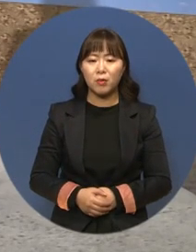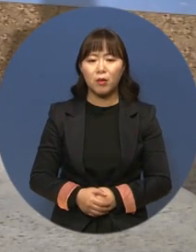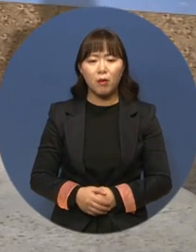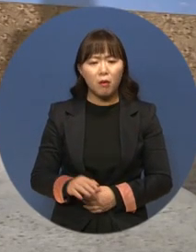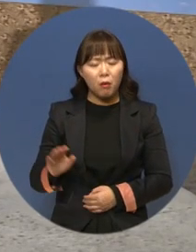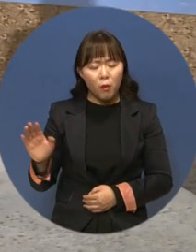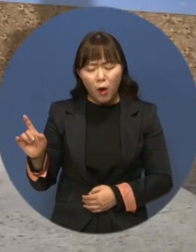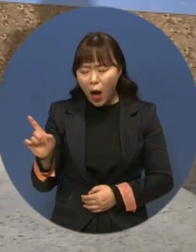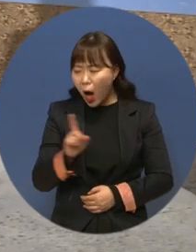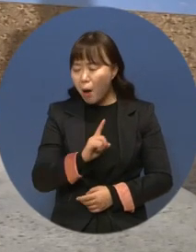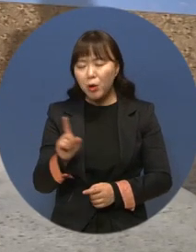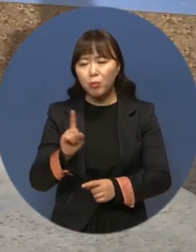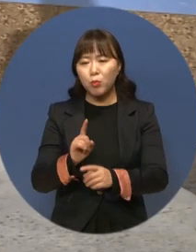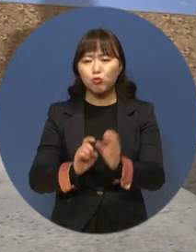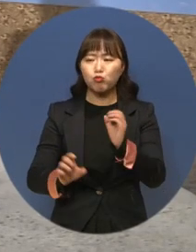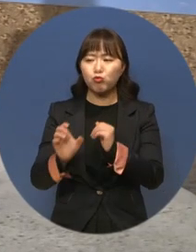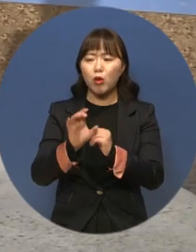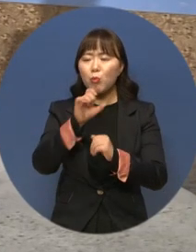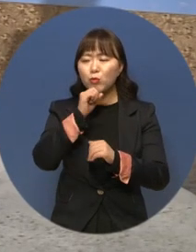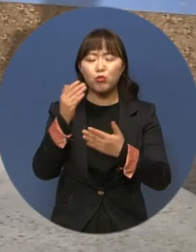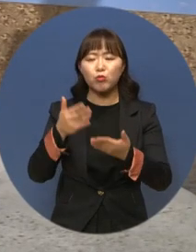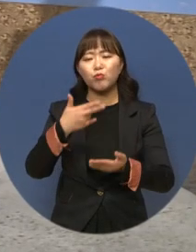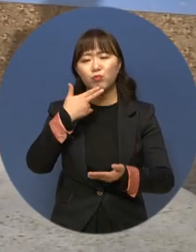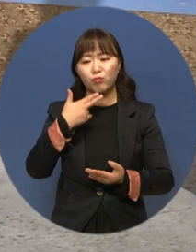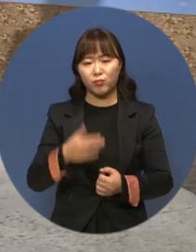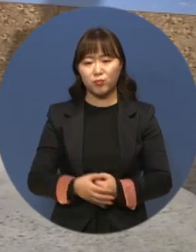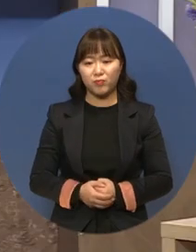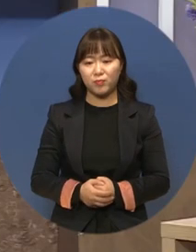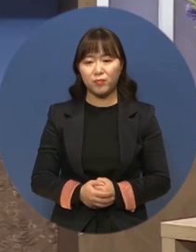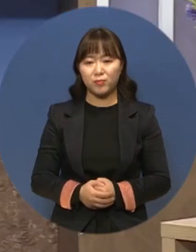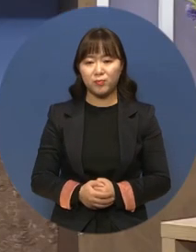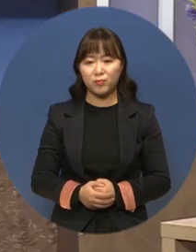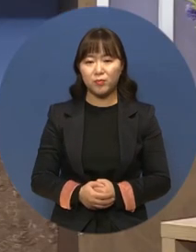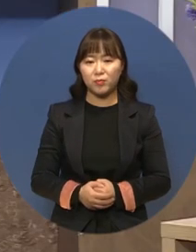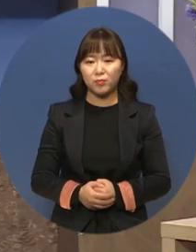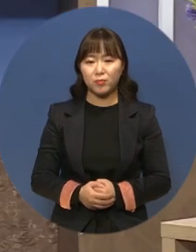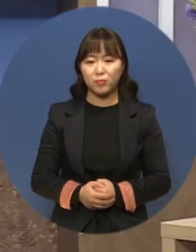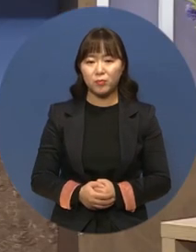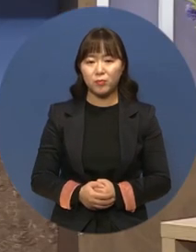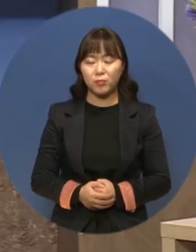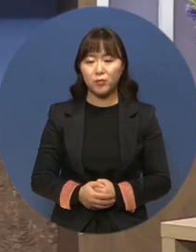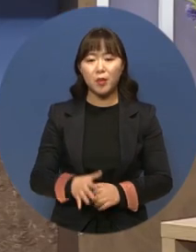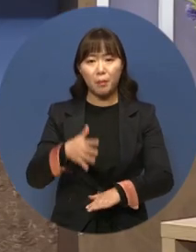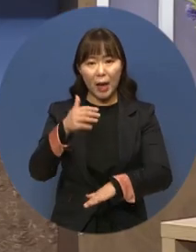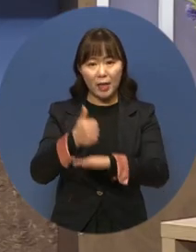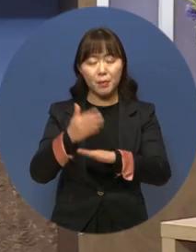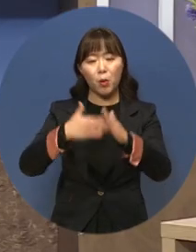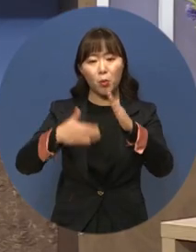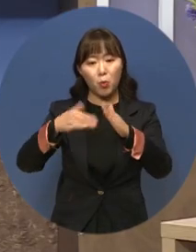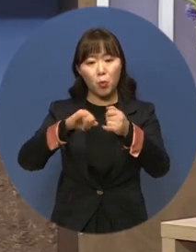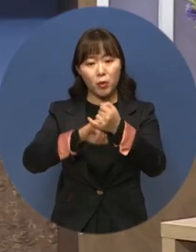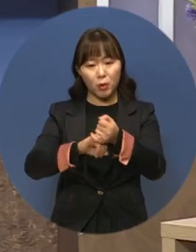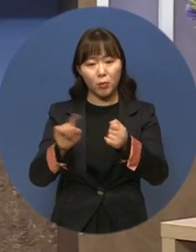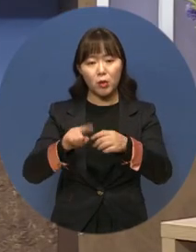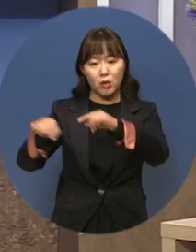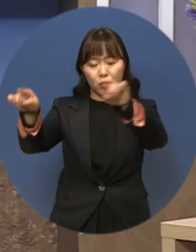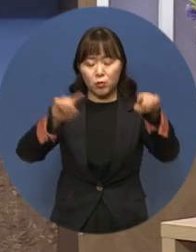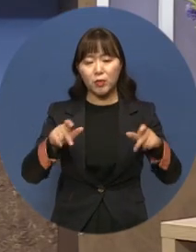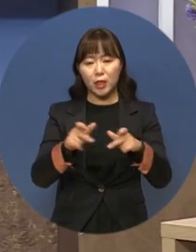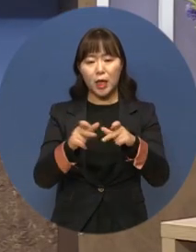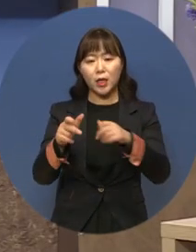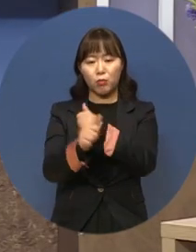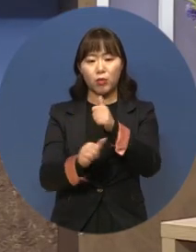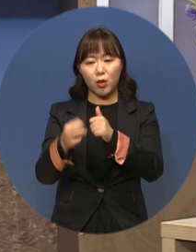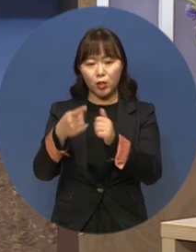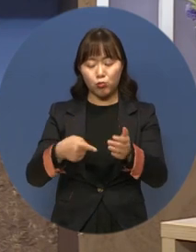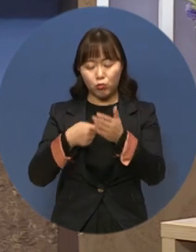전혀 어드밴티지 없이 하죠. 그렇군요. 그럼 또 이어서 이제 마지막 공약으로는 전국 장애인위원회